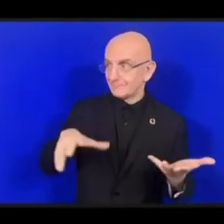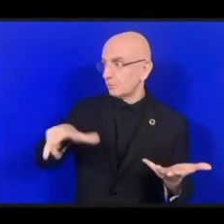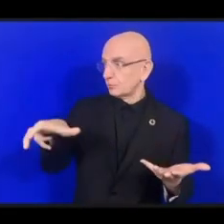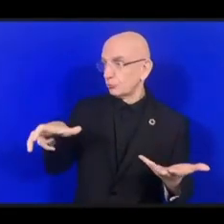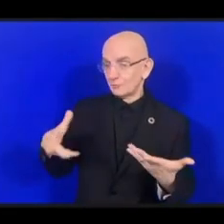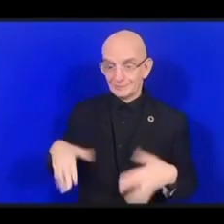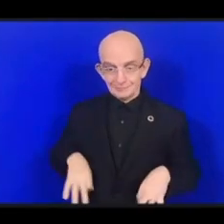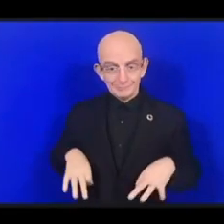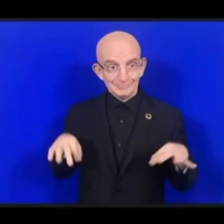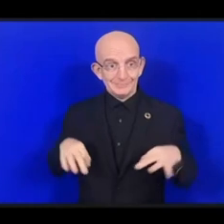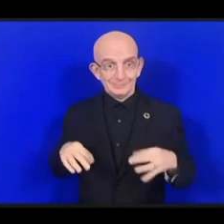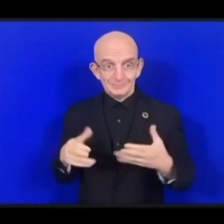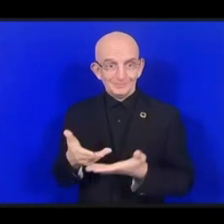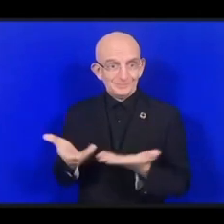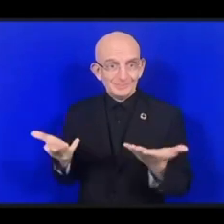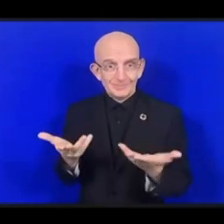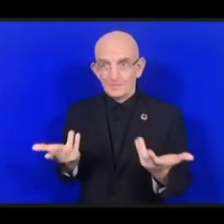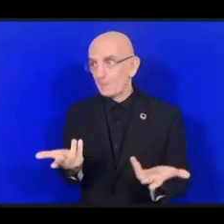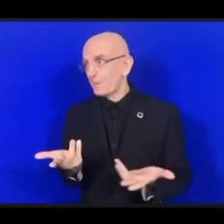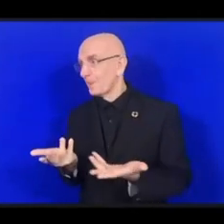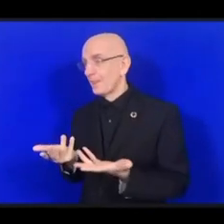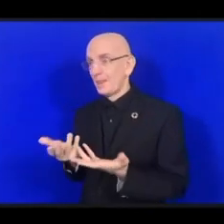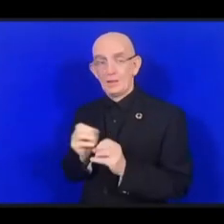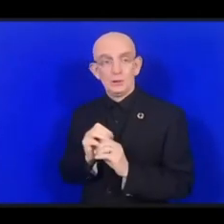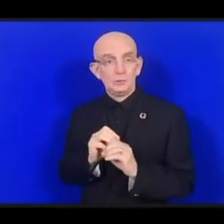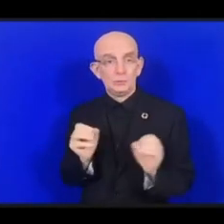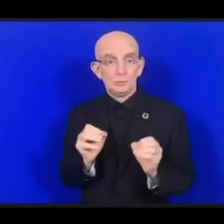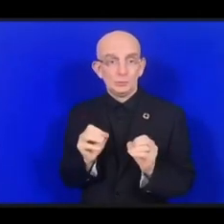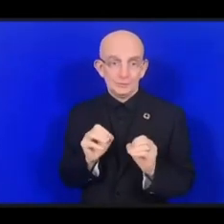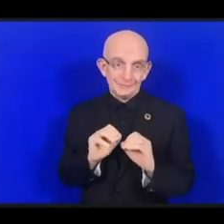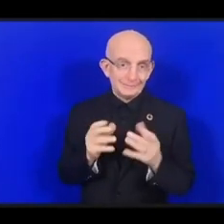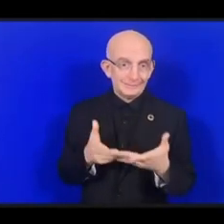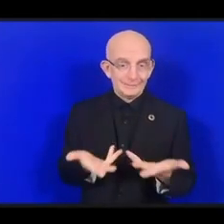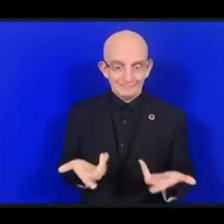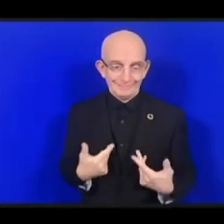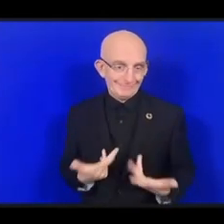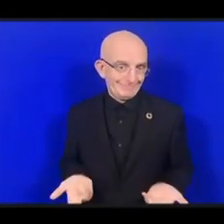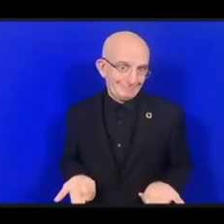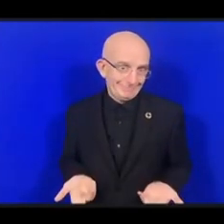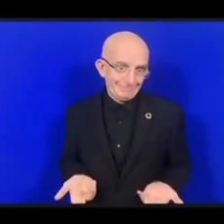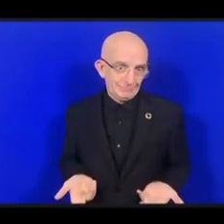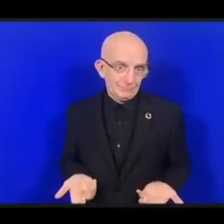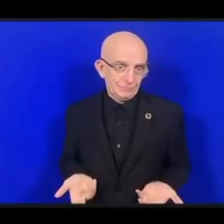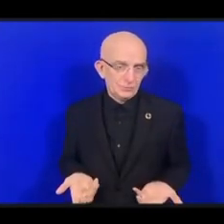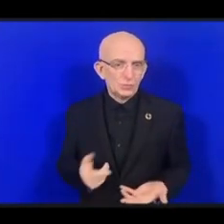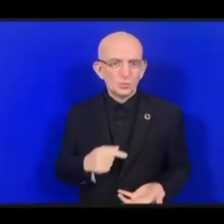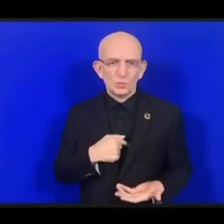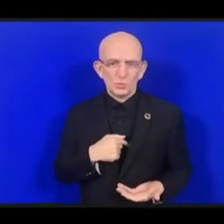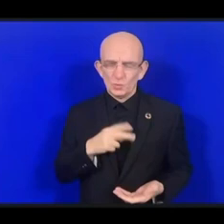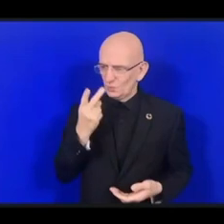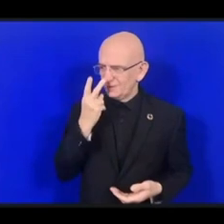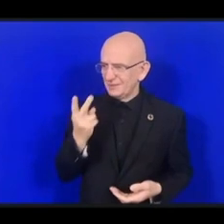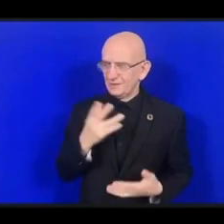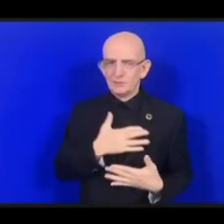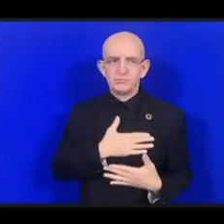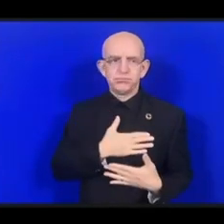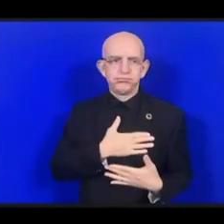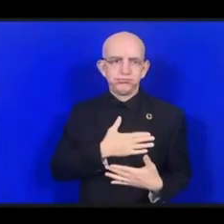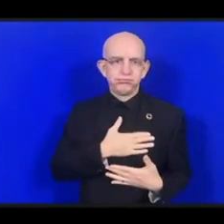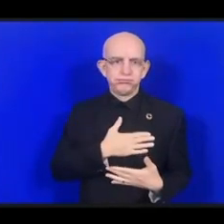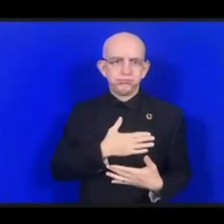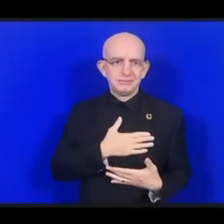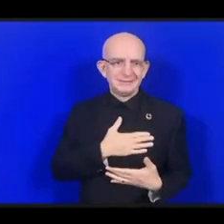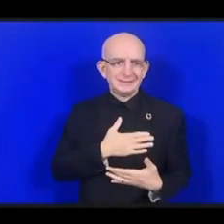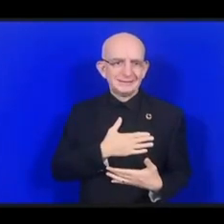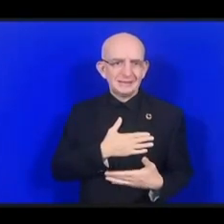من المحبط انه عندما تكون على الانترنت تواجه النساء التحرش الجنسي والتشهير وخطاب الكراهيه 27 مره